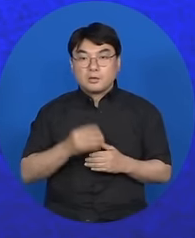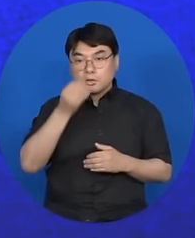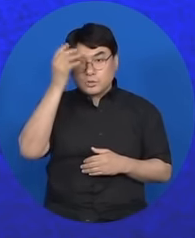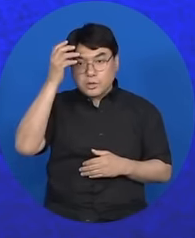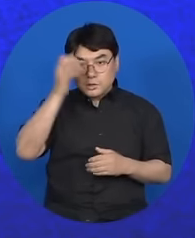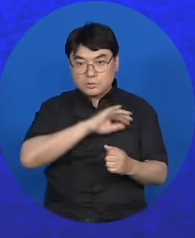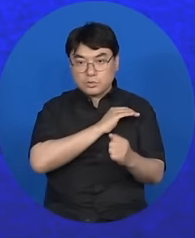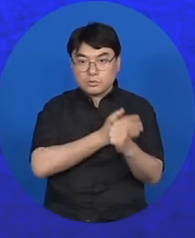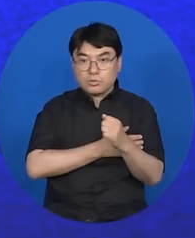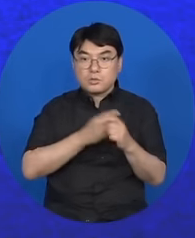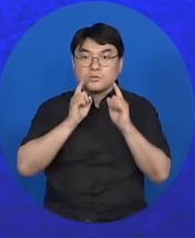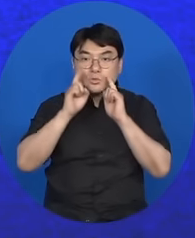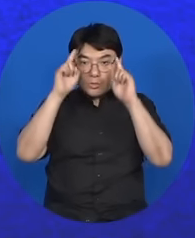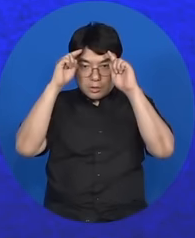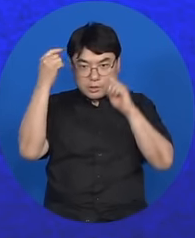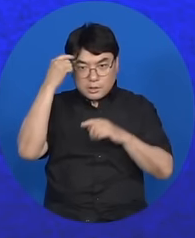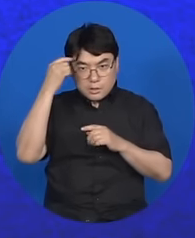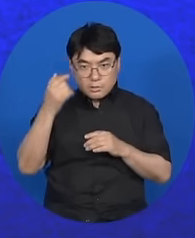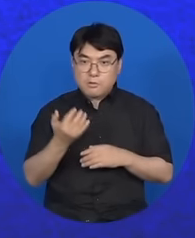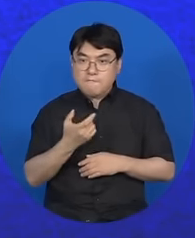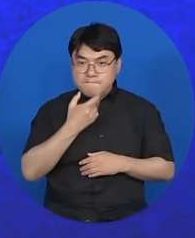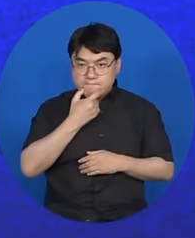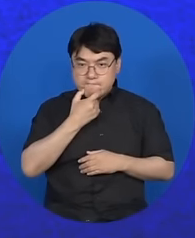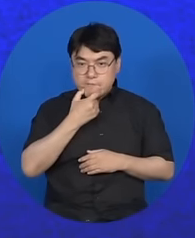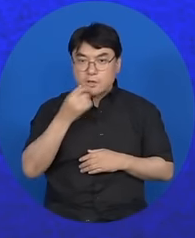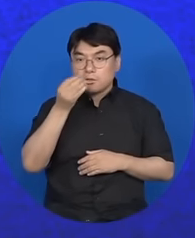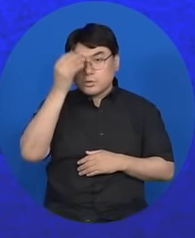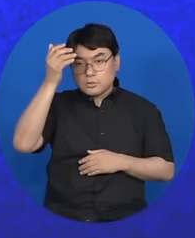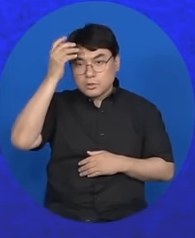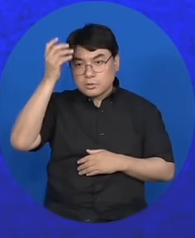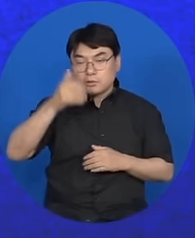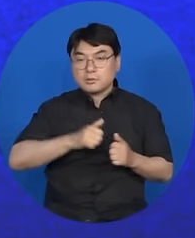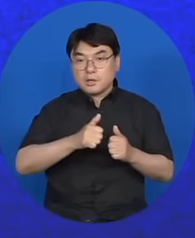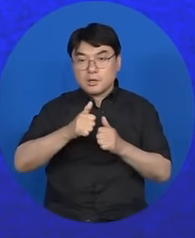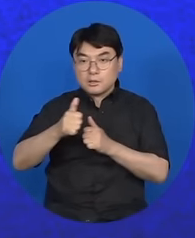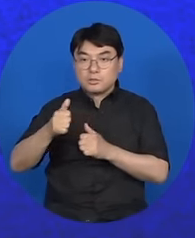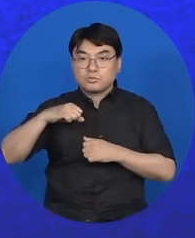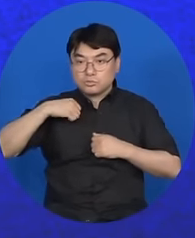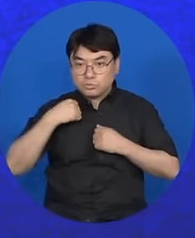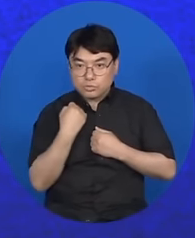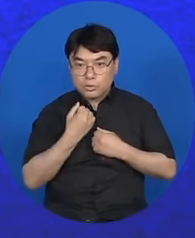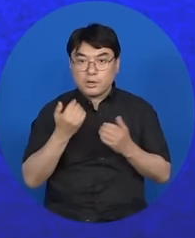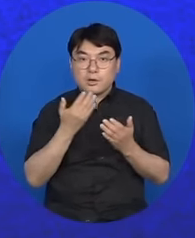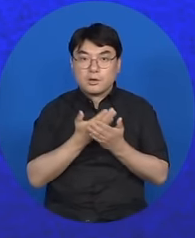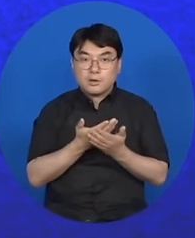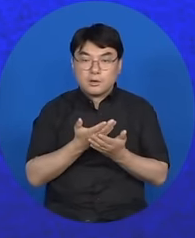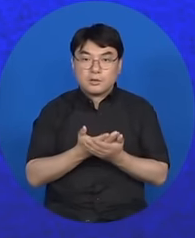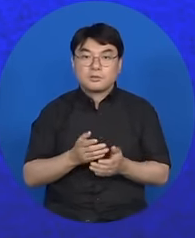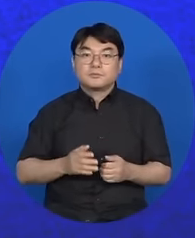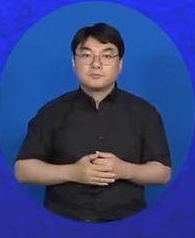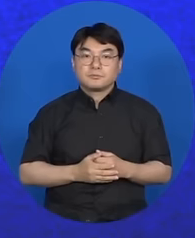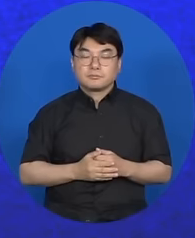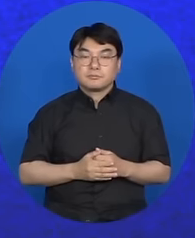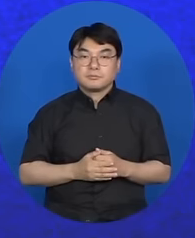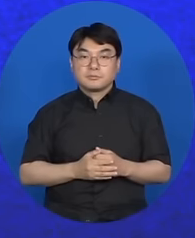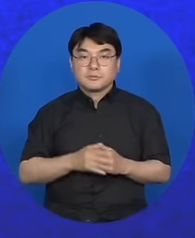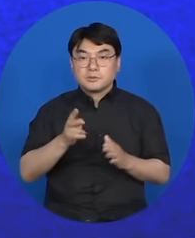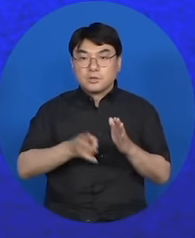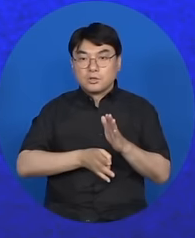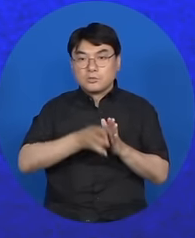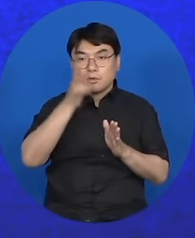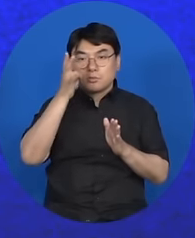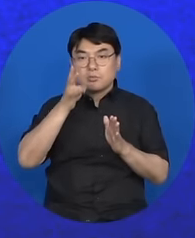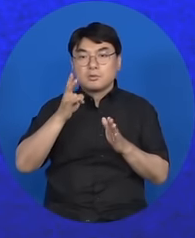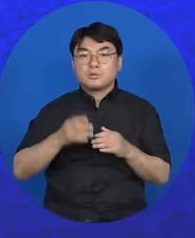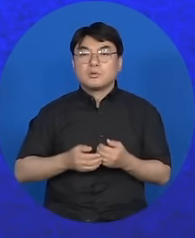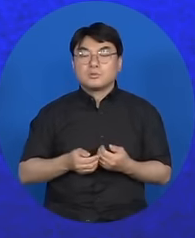거부하십시오. 저항하십시오. 성령을 따라 행하며 순종하시길 바랍니다. 예루살렘에서 예배를 드리지 못하고 실망한 채